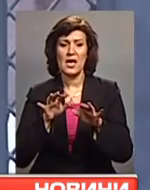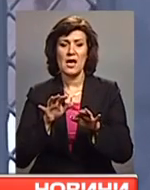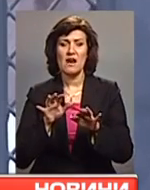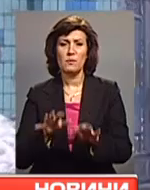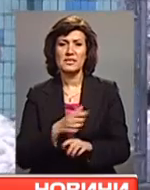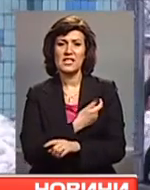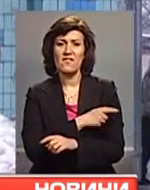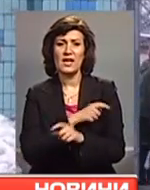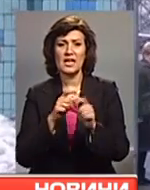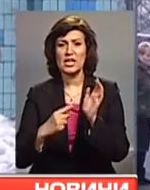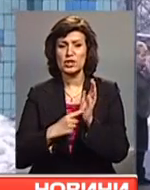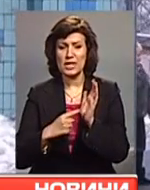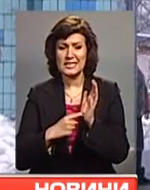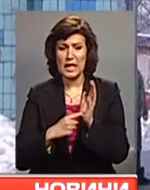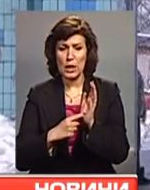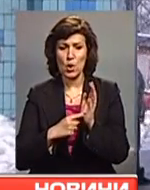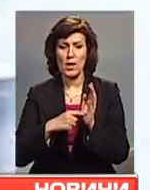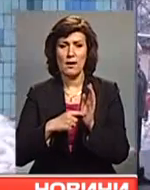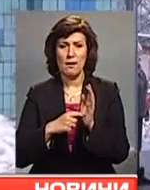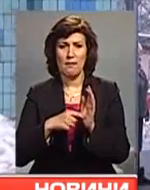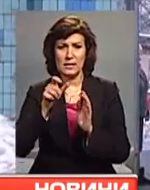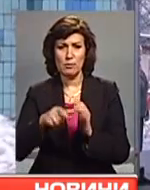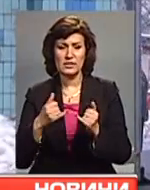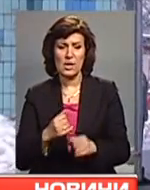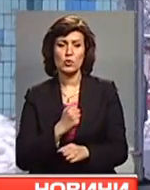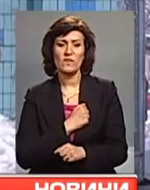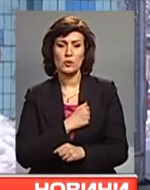місцевій лікарні. Шестеро кіборгів зараз у військовому шпиталі.